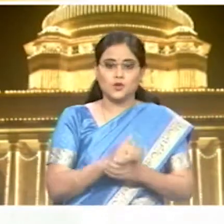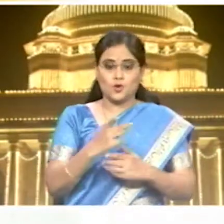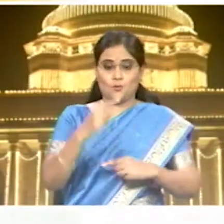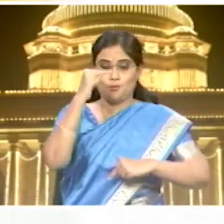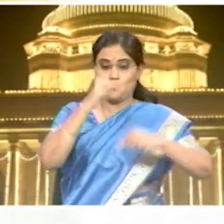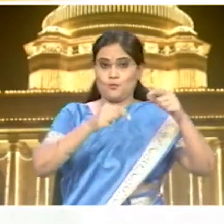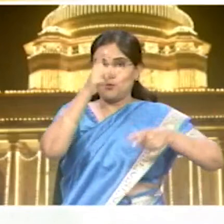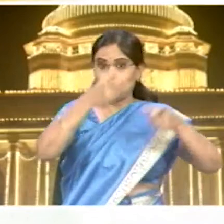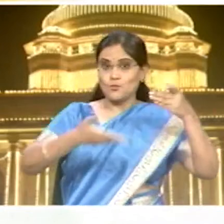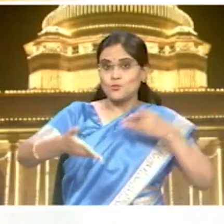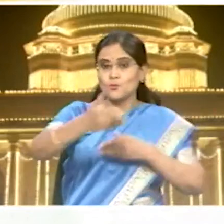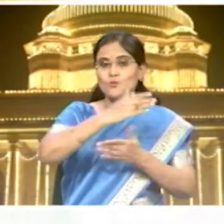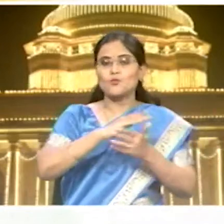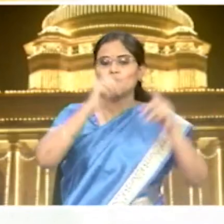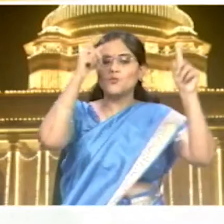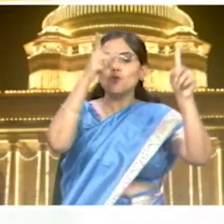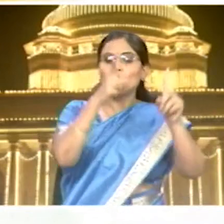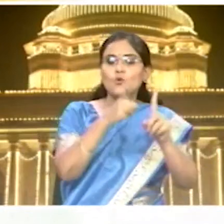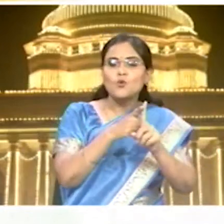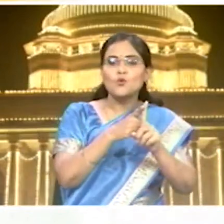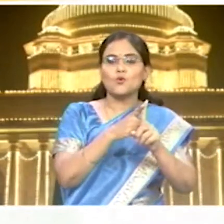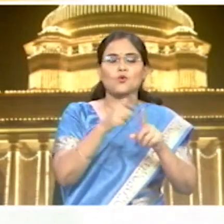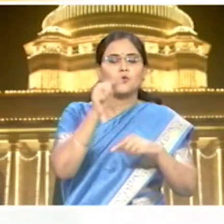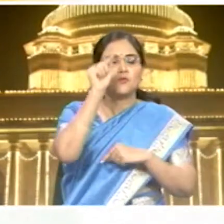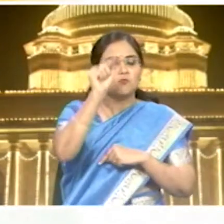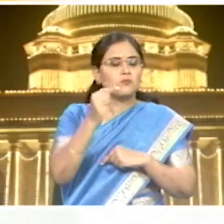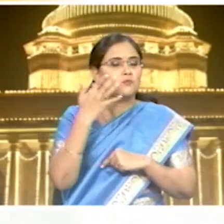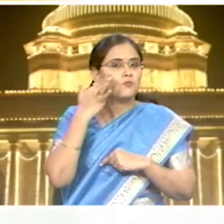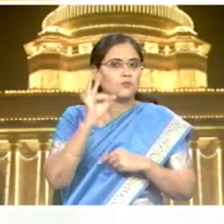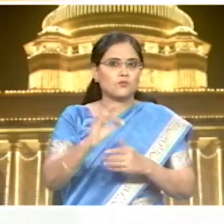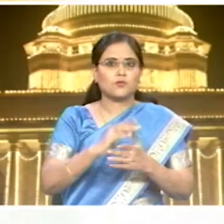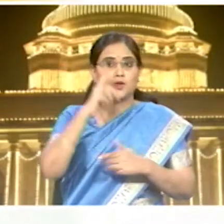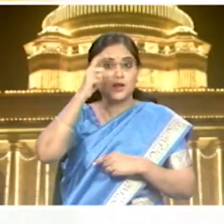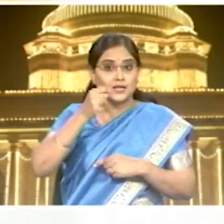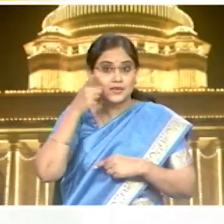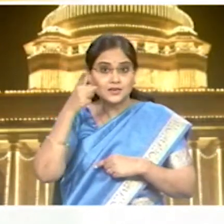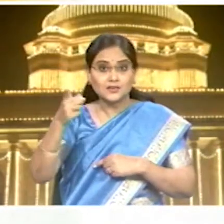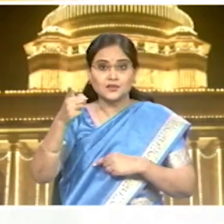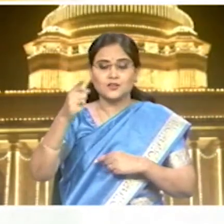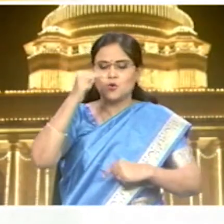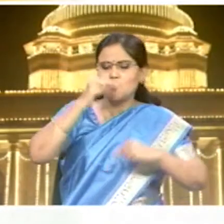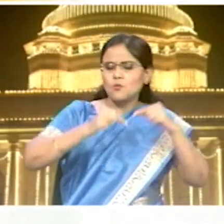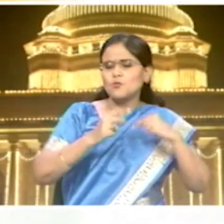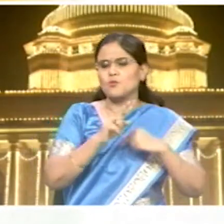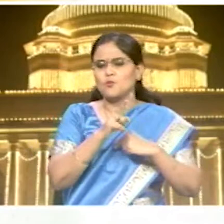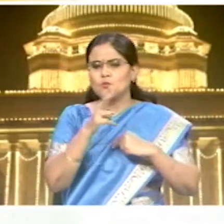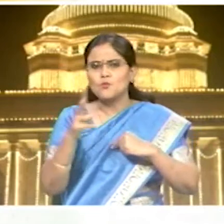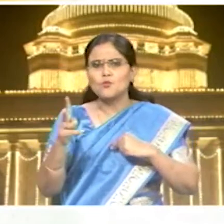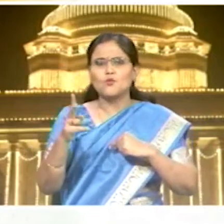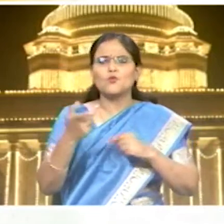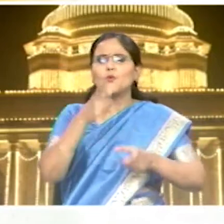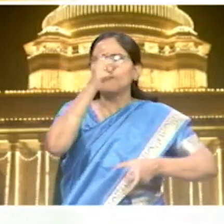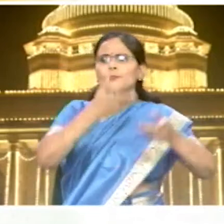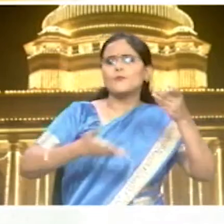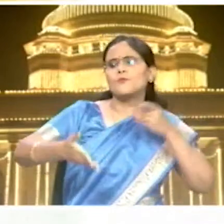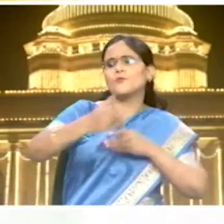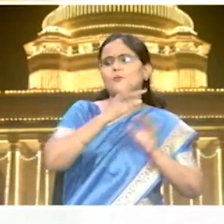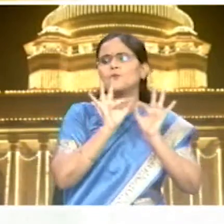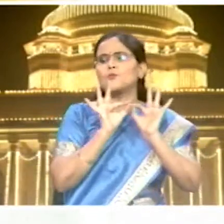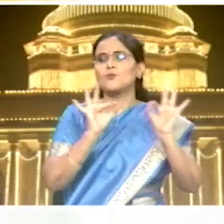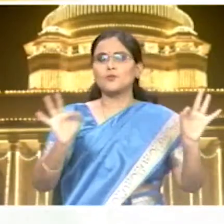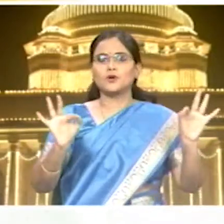में भारतीयता के तत्व दिखाई देते हैं। गांधी जी सत्ता के विकेंद्रीकरण और जनसाधारण को